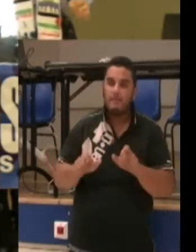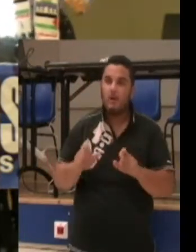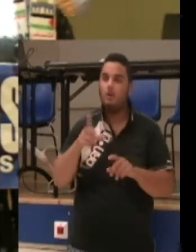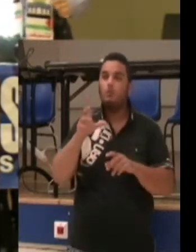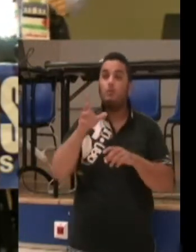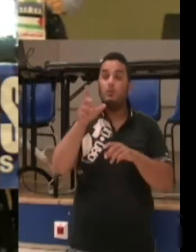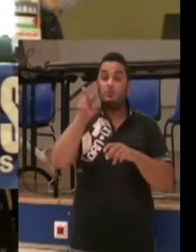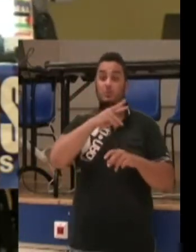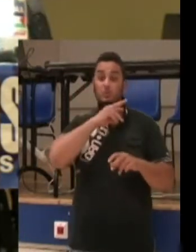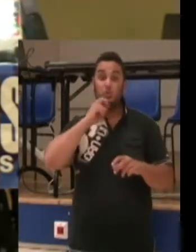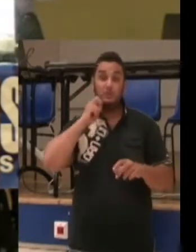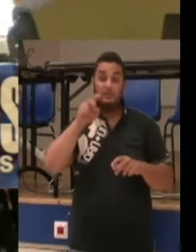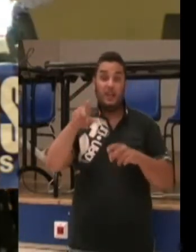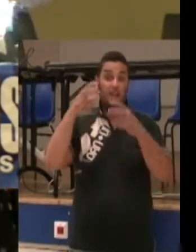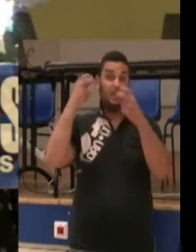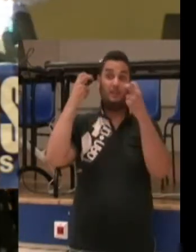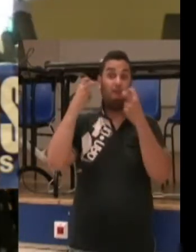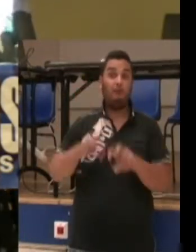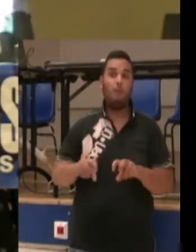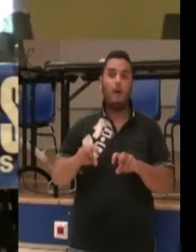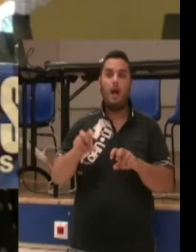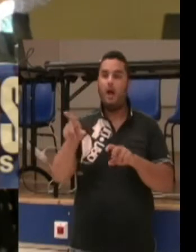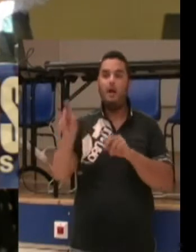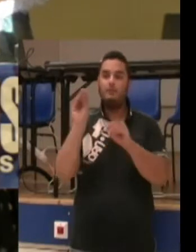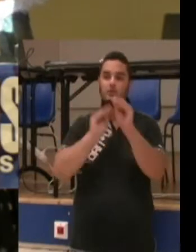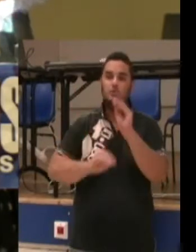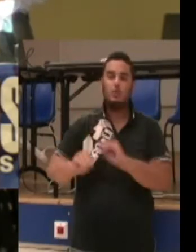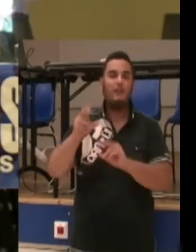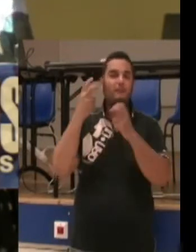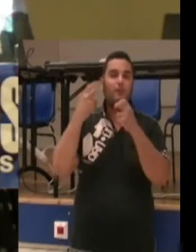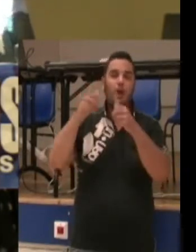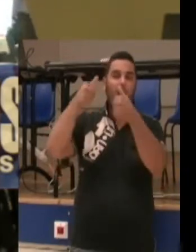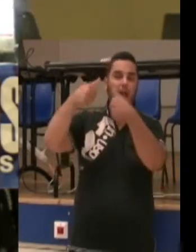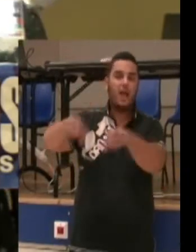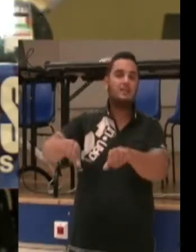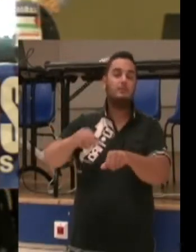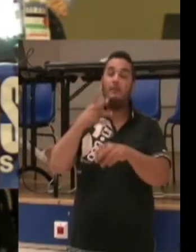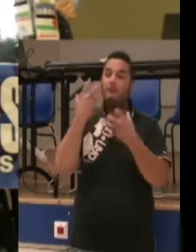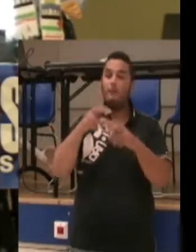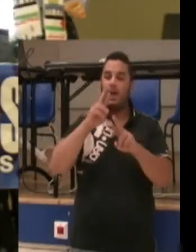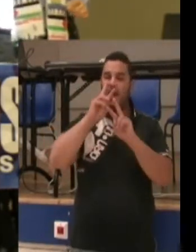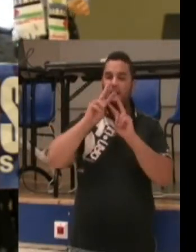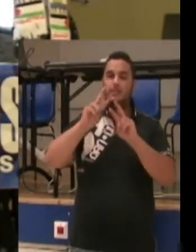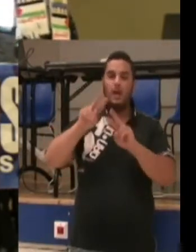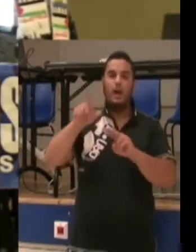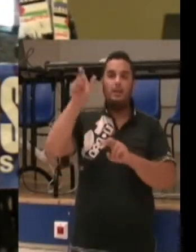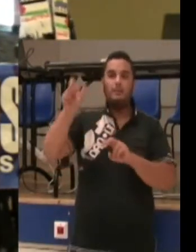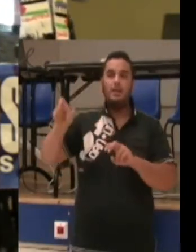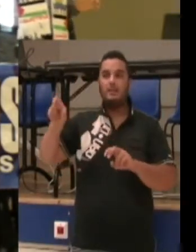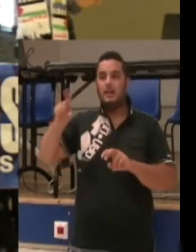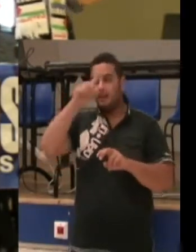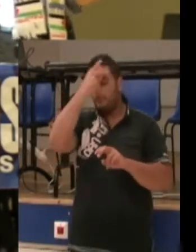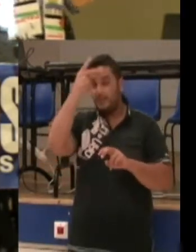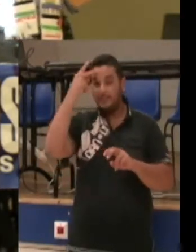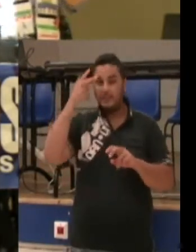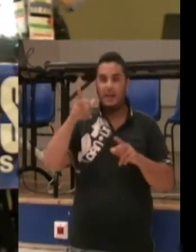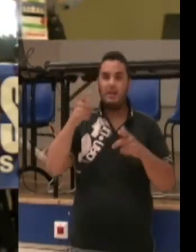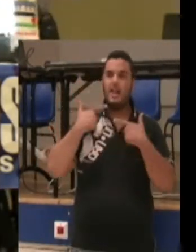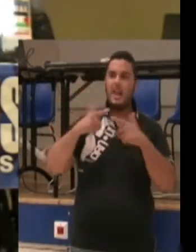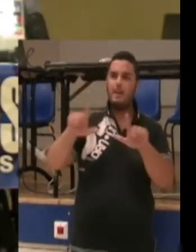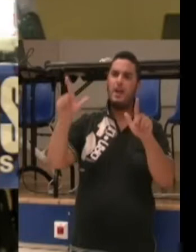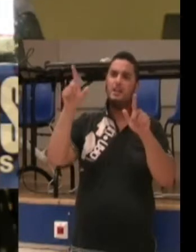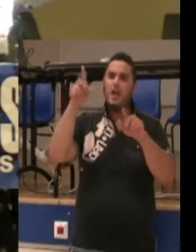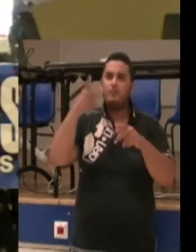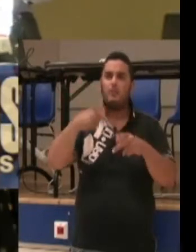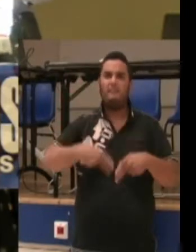pas permettre à ces Gazaouis de respirer, d'avoir la liberté,